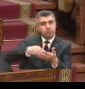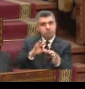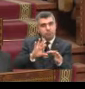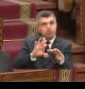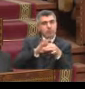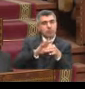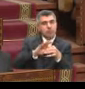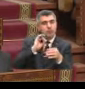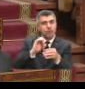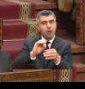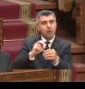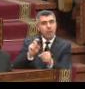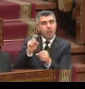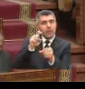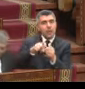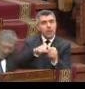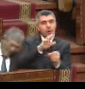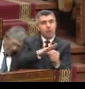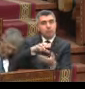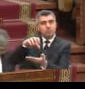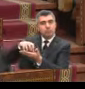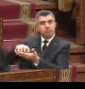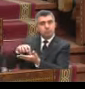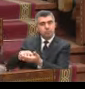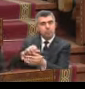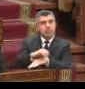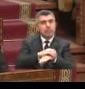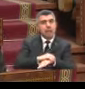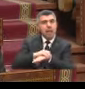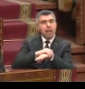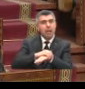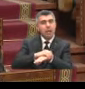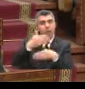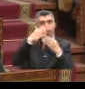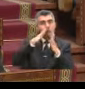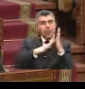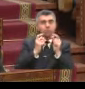اتفاق تاريخي مع المركزيات النقابية والاتحاد العام لمقاولة المغرب